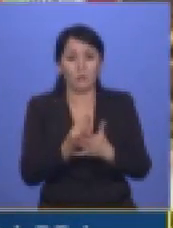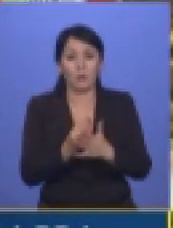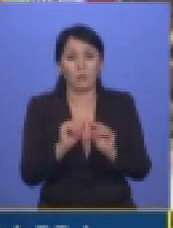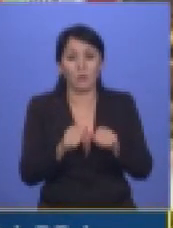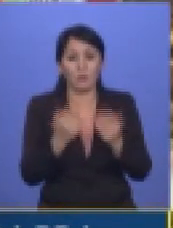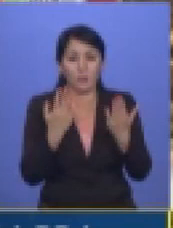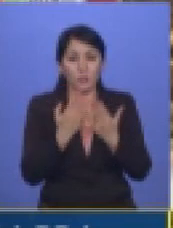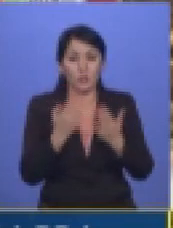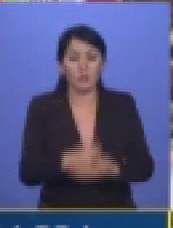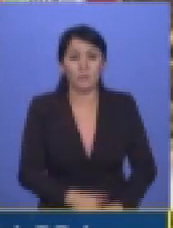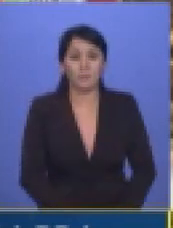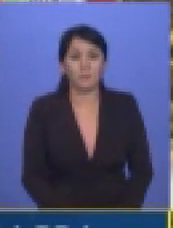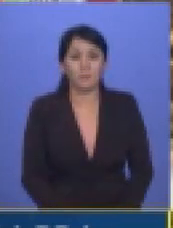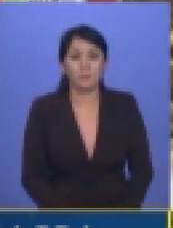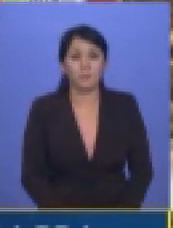алады.